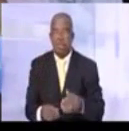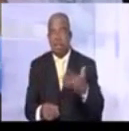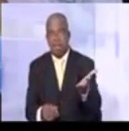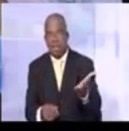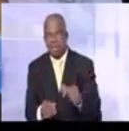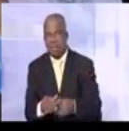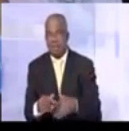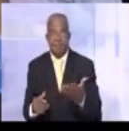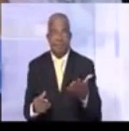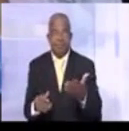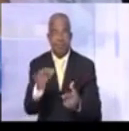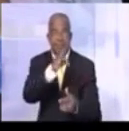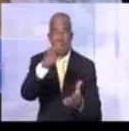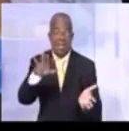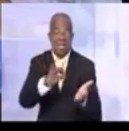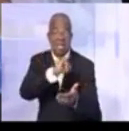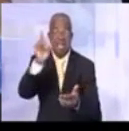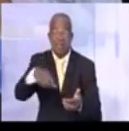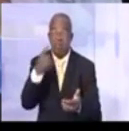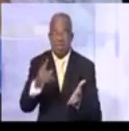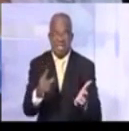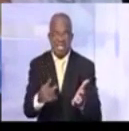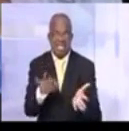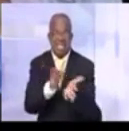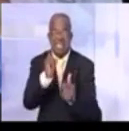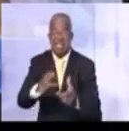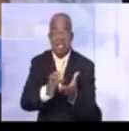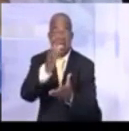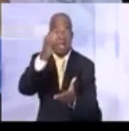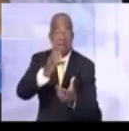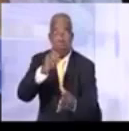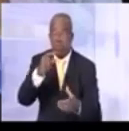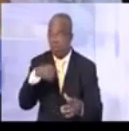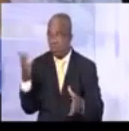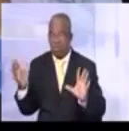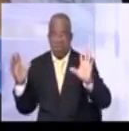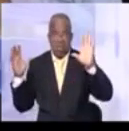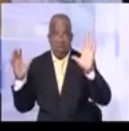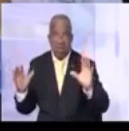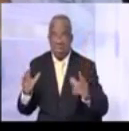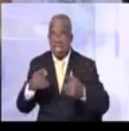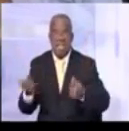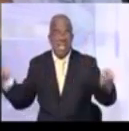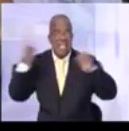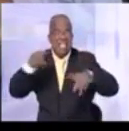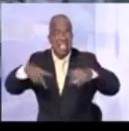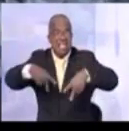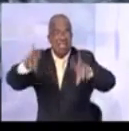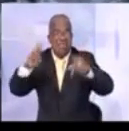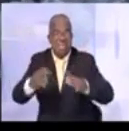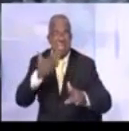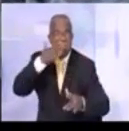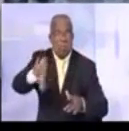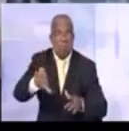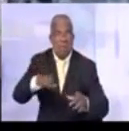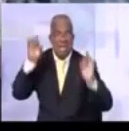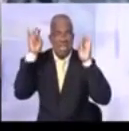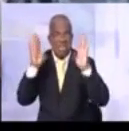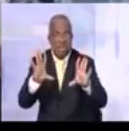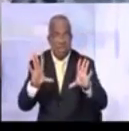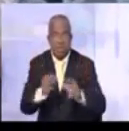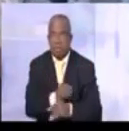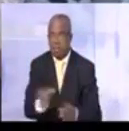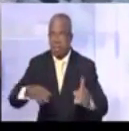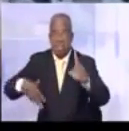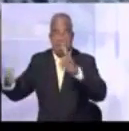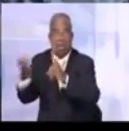partent de 300 000 à 3 millions et des emprisonnements d'un an à 5 ans de prison. Désormais, il